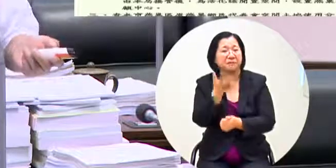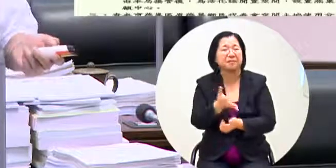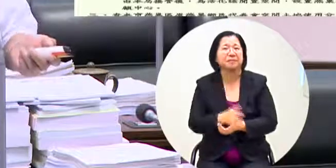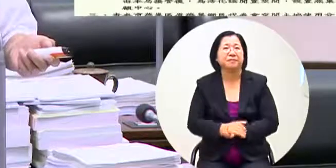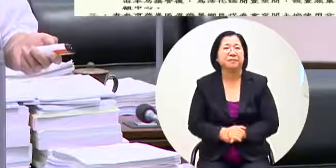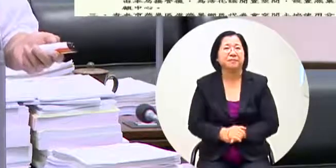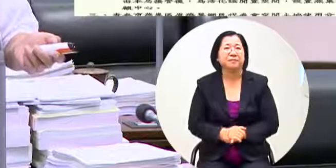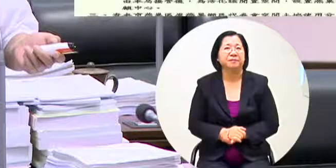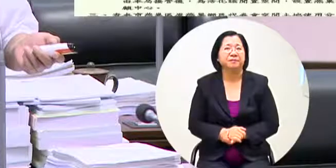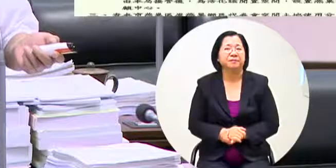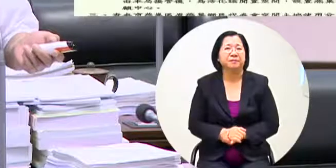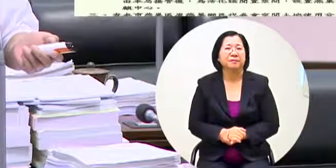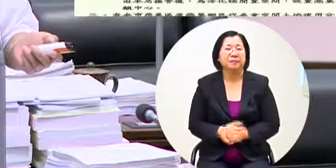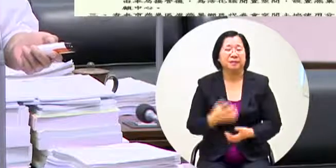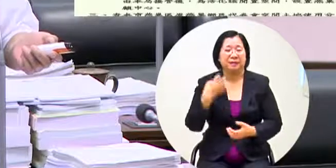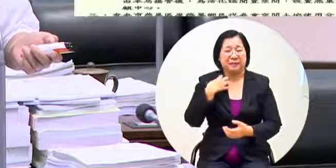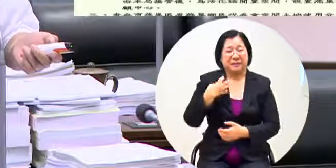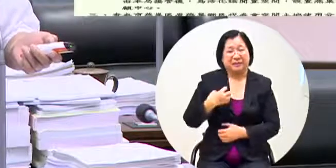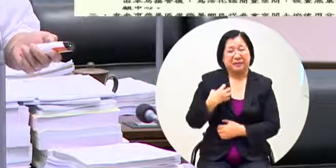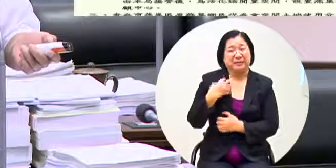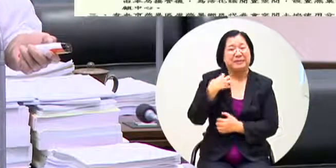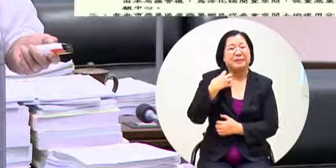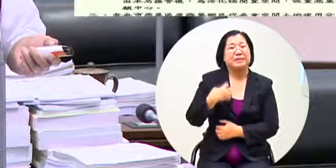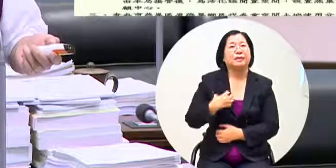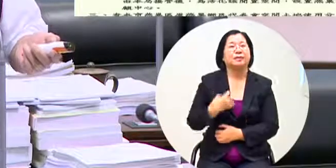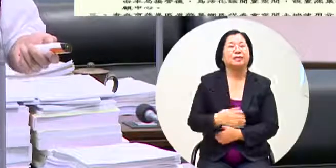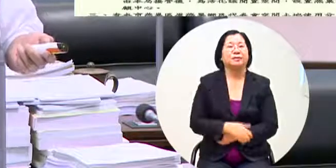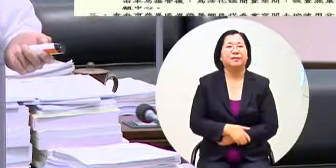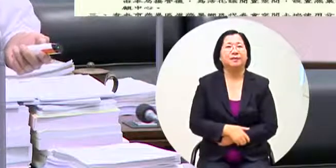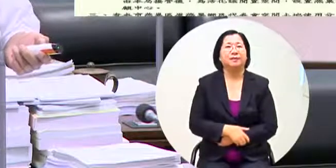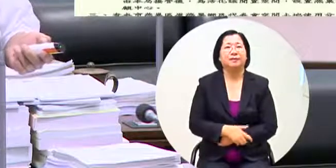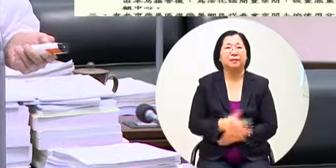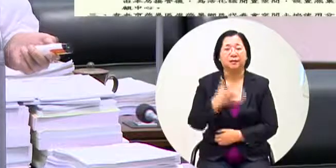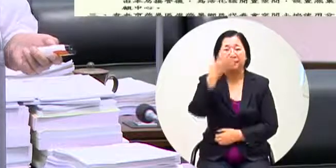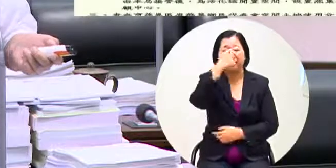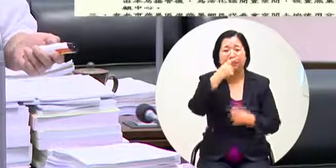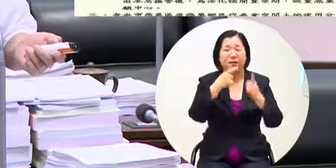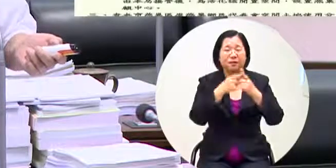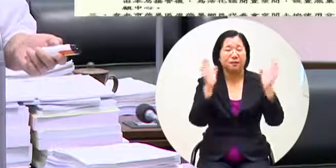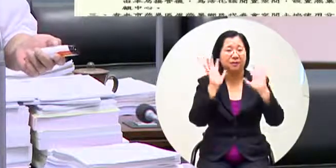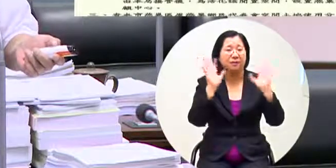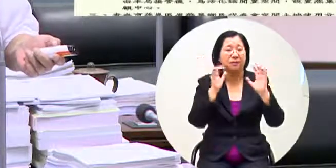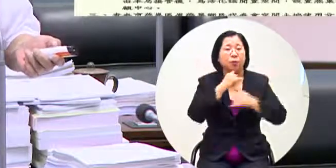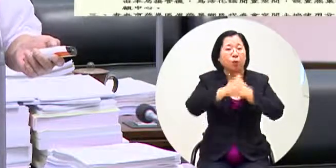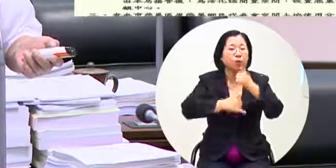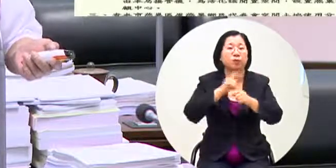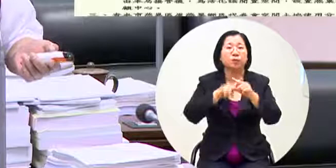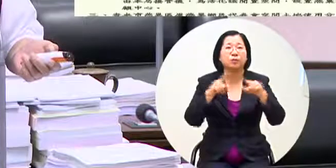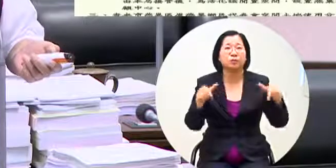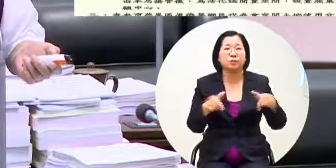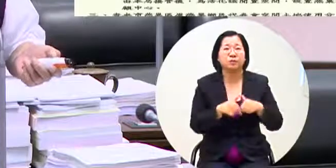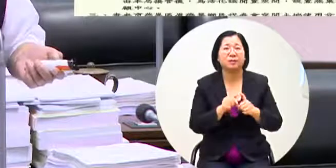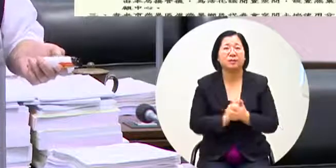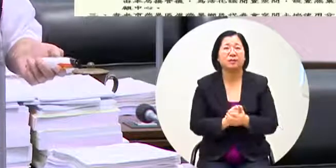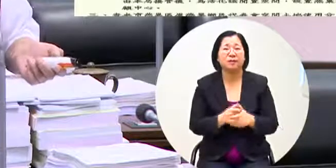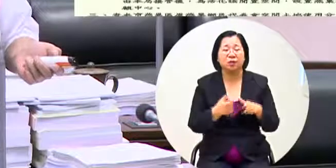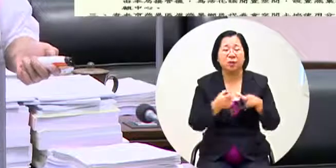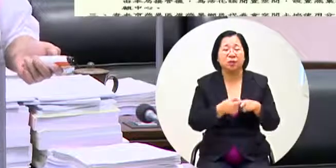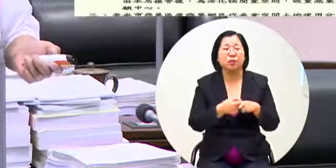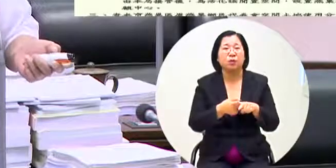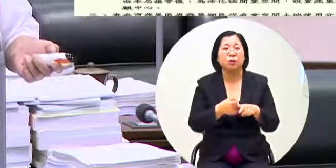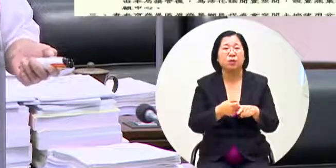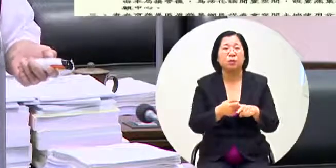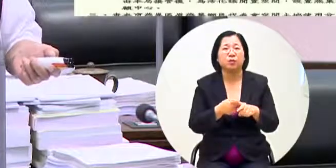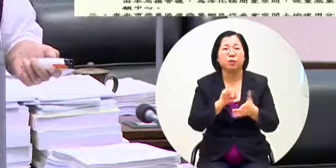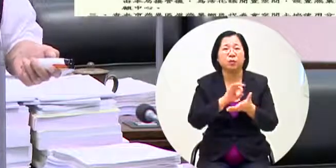主管嘛是这个啊，老人活儿童活动中心吼，伊、哦、这公共设施都市计划法内底。伊嘛有真济